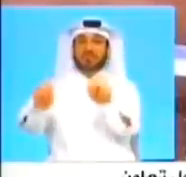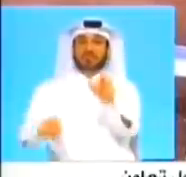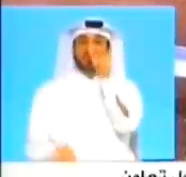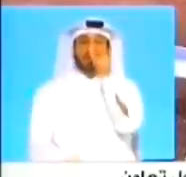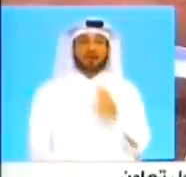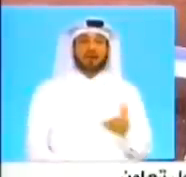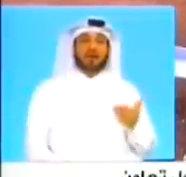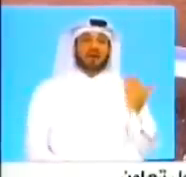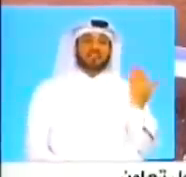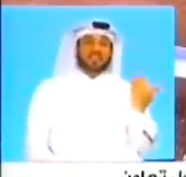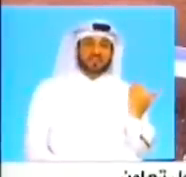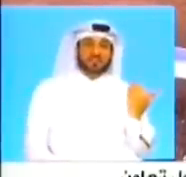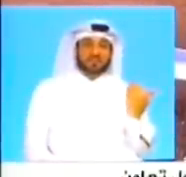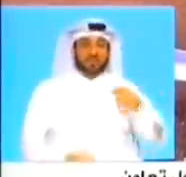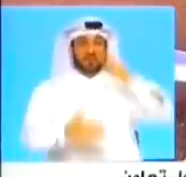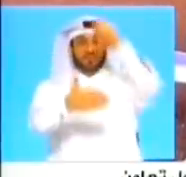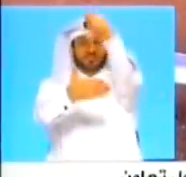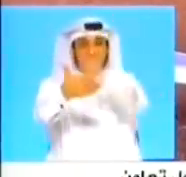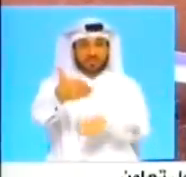نيفاشا الثنائي